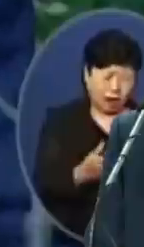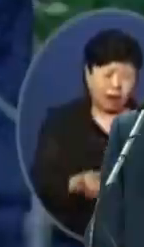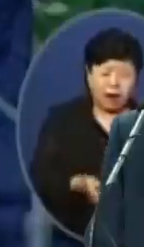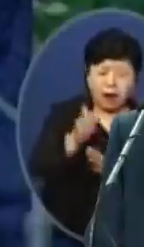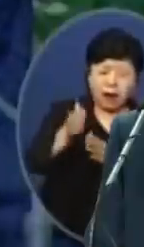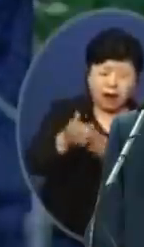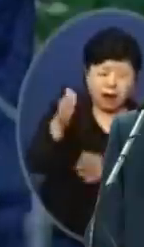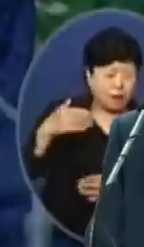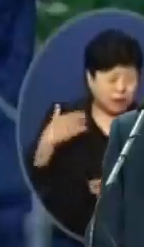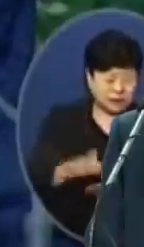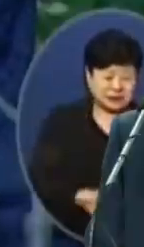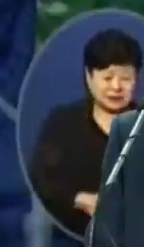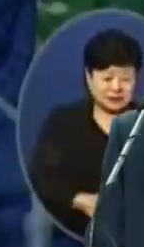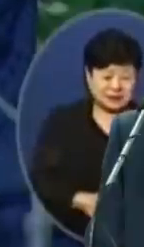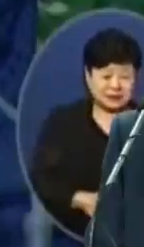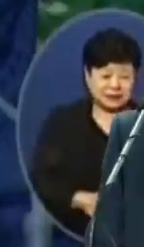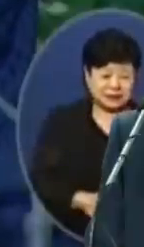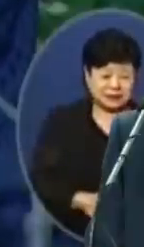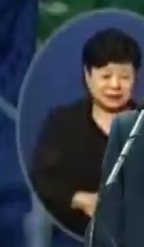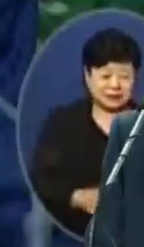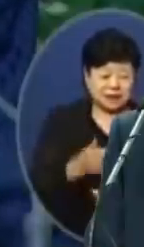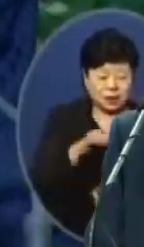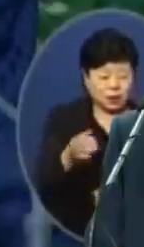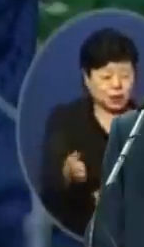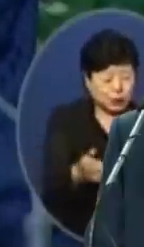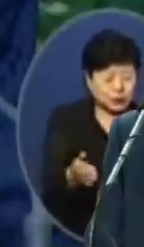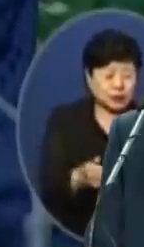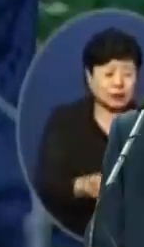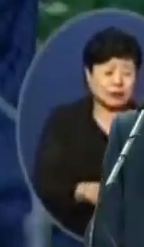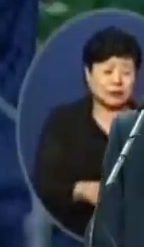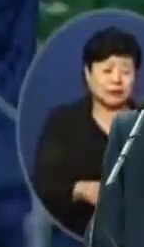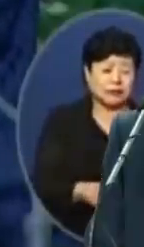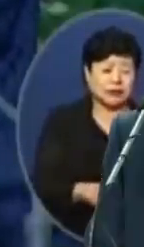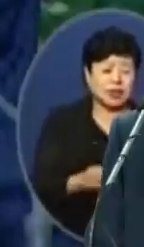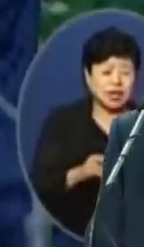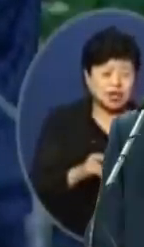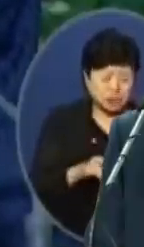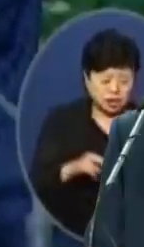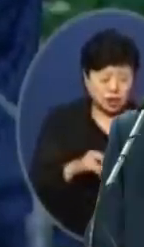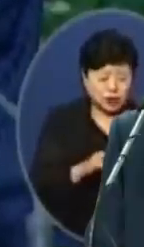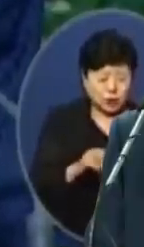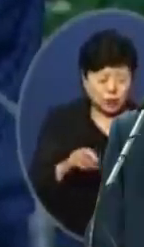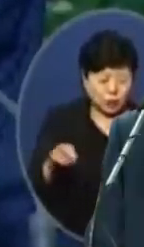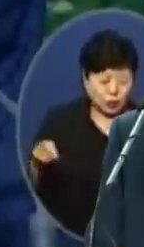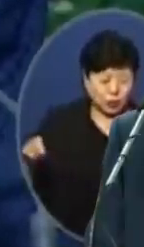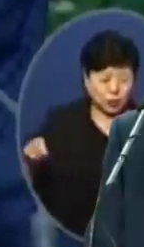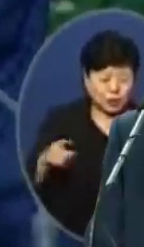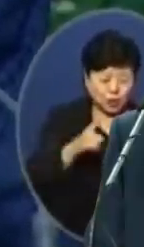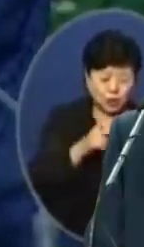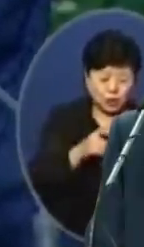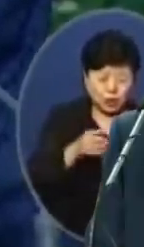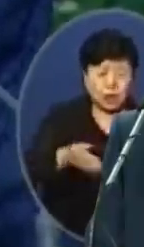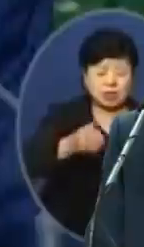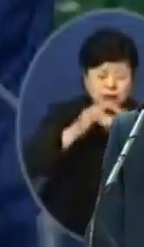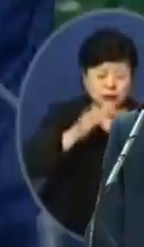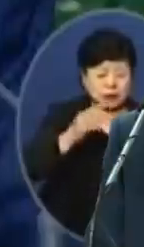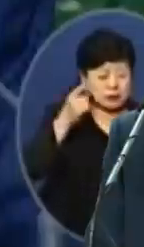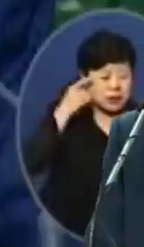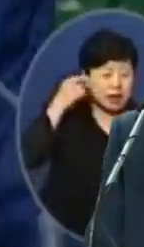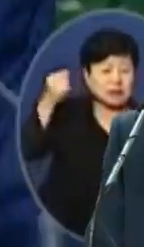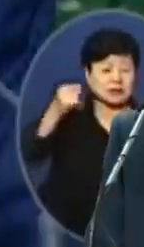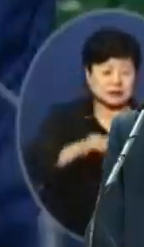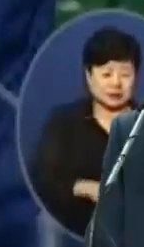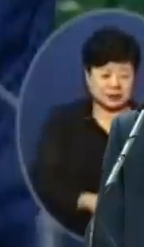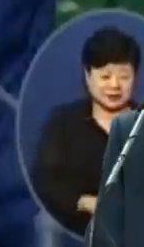몰랐지요. 그래서 저도 올 때 갈 때 없으니까 이곳에 우리 교회를 옮겨가겠다니까 와